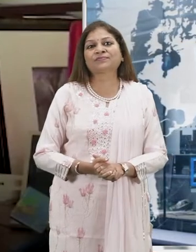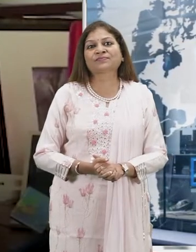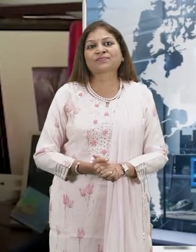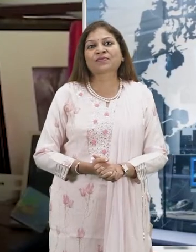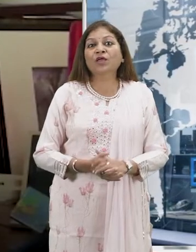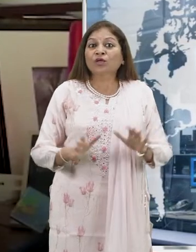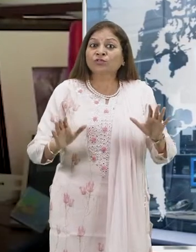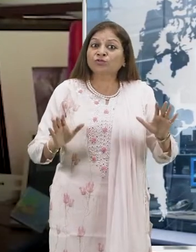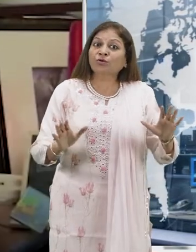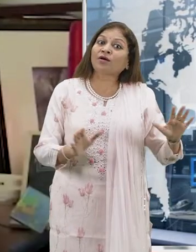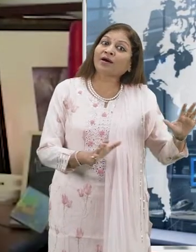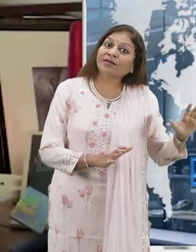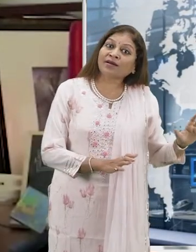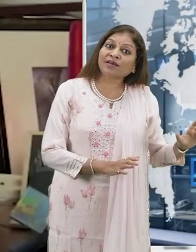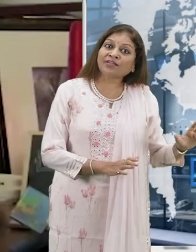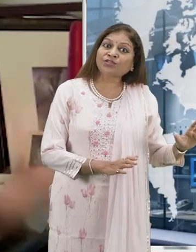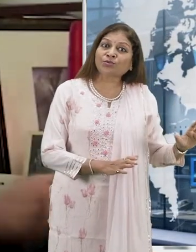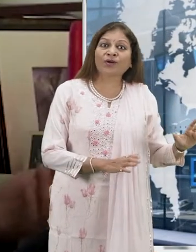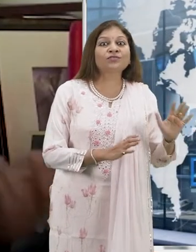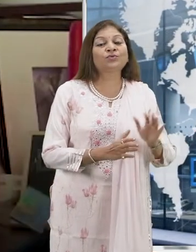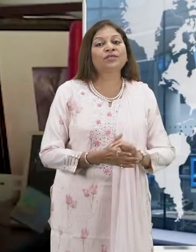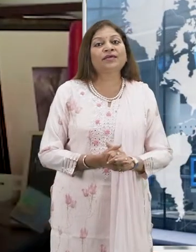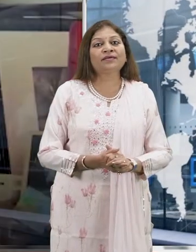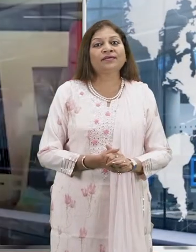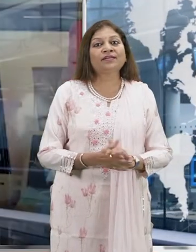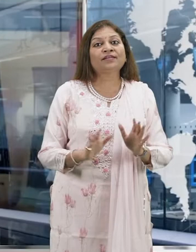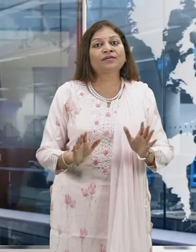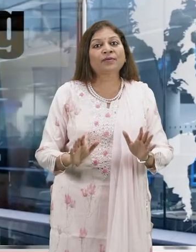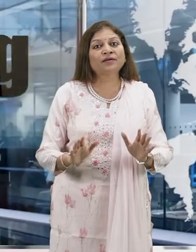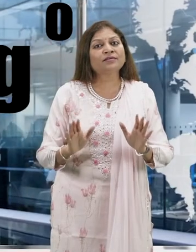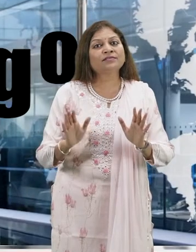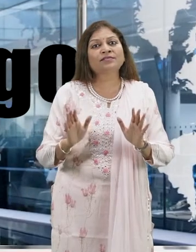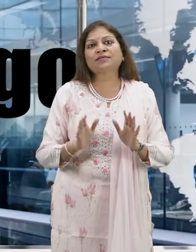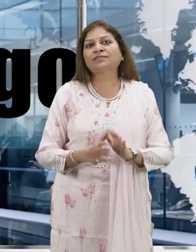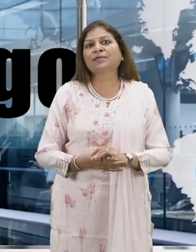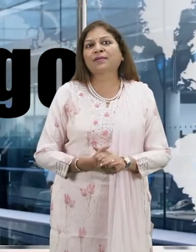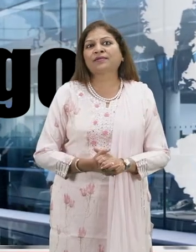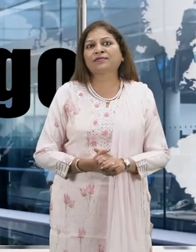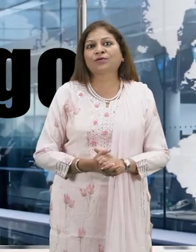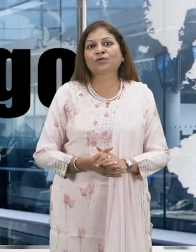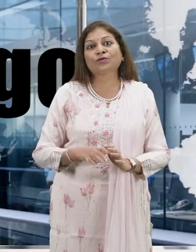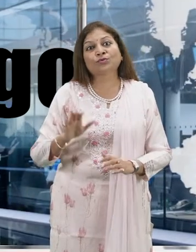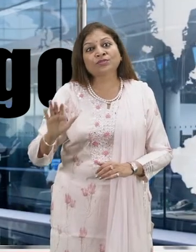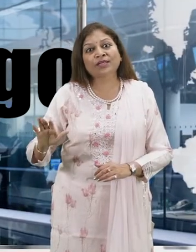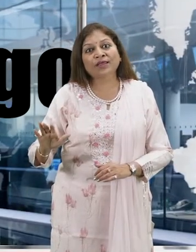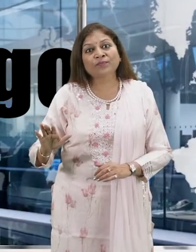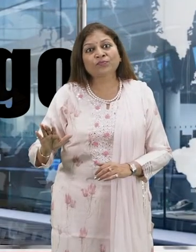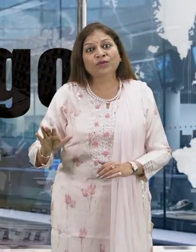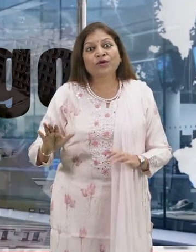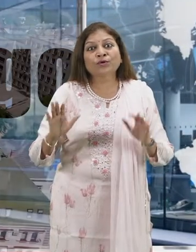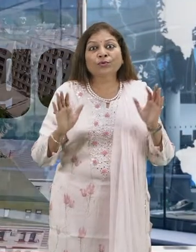हैं। तो हमारी कहानी की शुरुआत होती है लगभग 60 साल पहले रूस